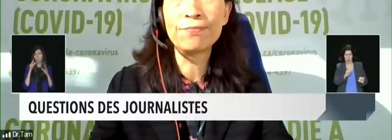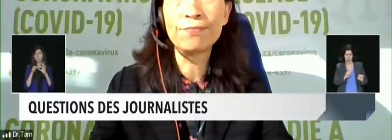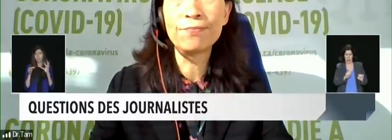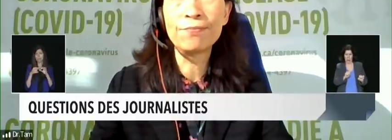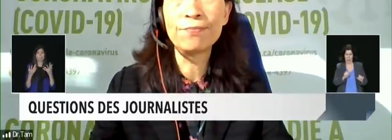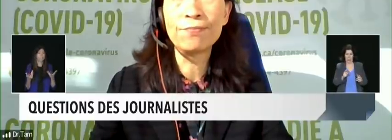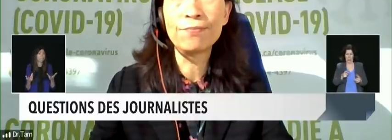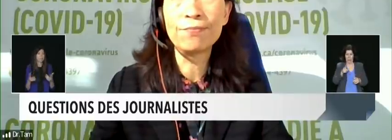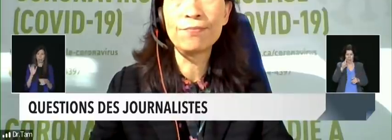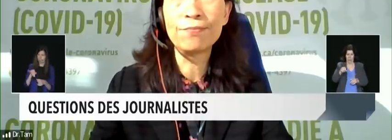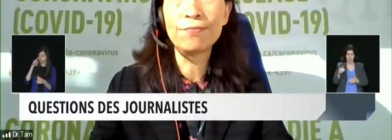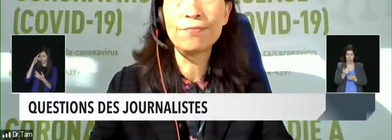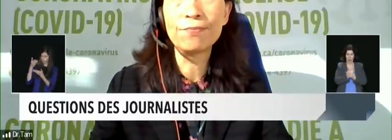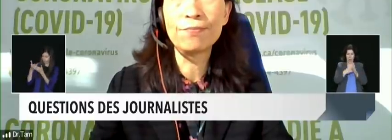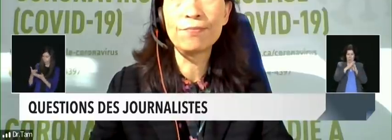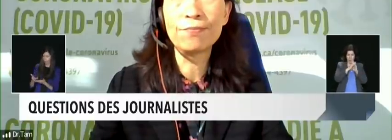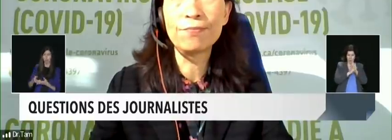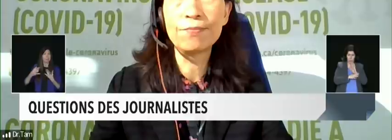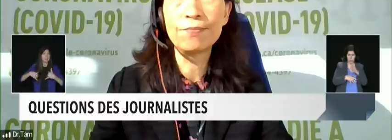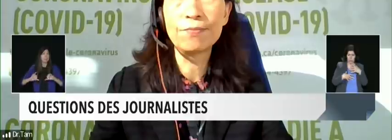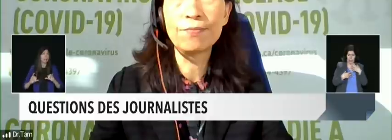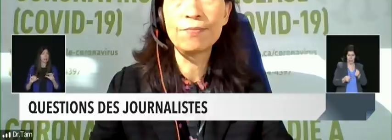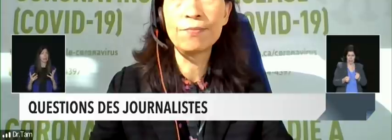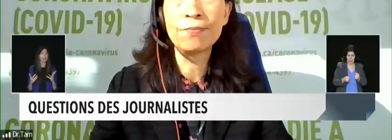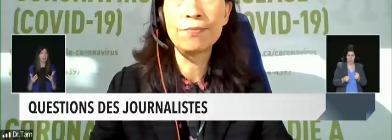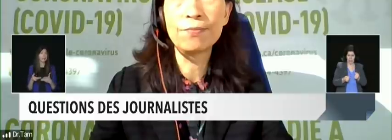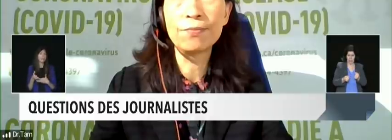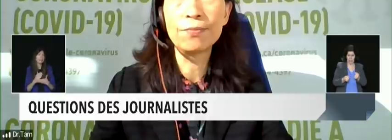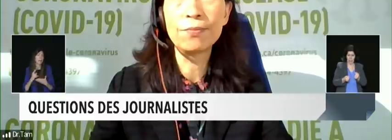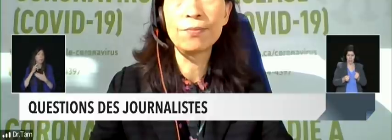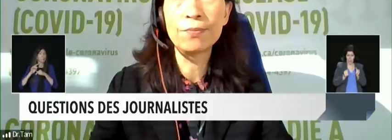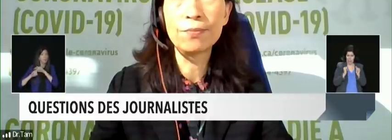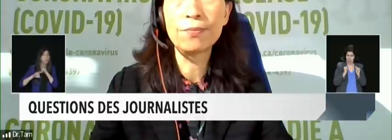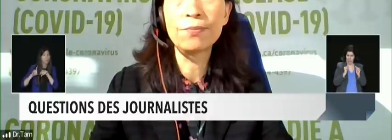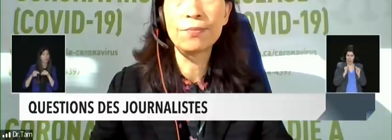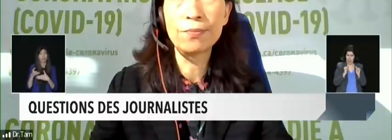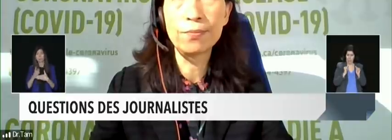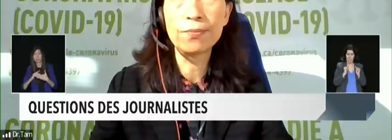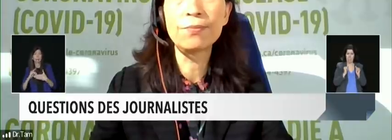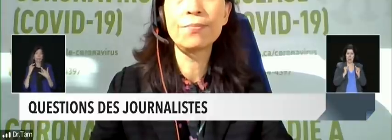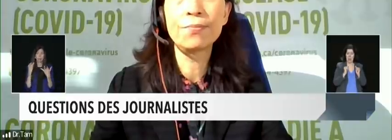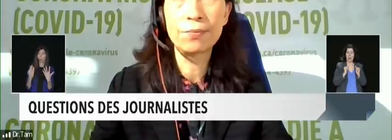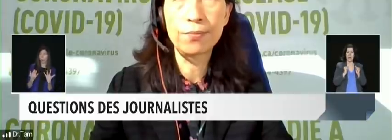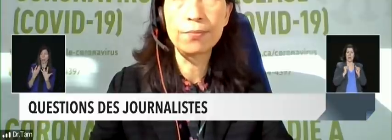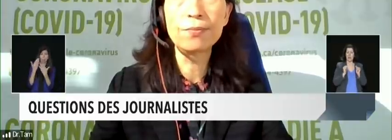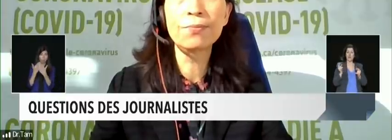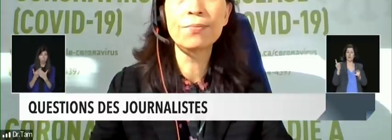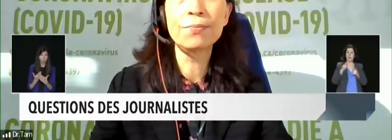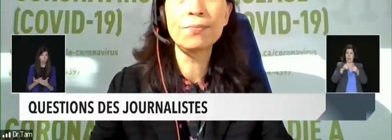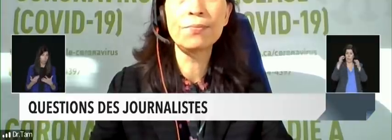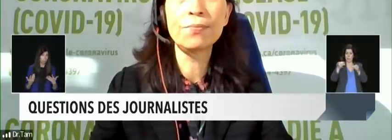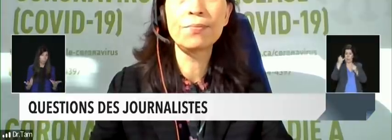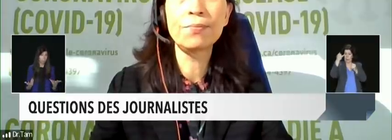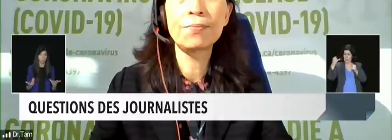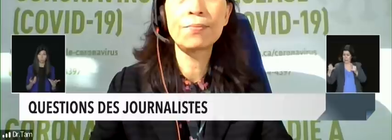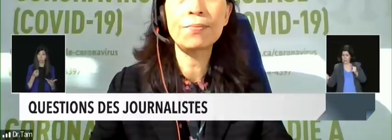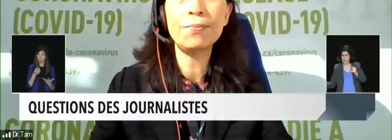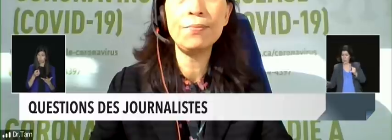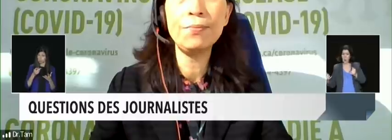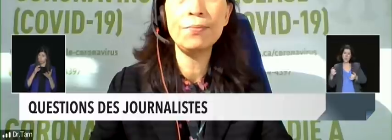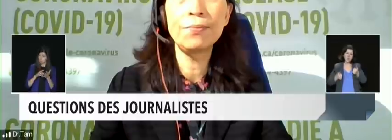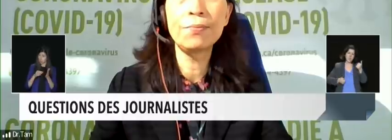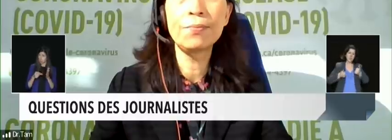sanitaires en place le temps qu'on sache si on est passé la courbe alors qu'il certaines juridictions comme au Québec qui ont décidé